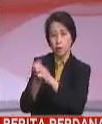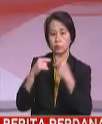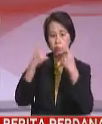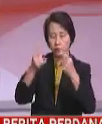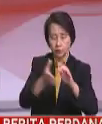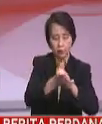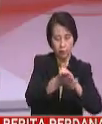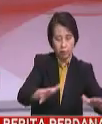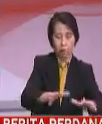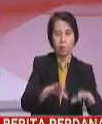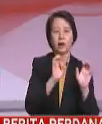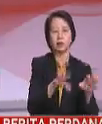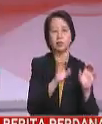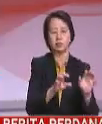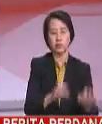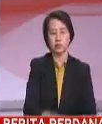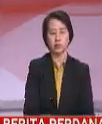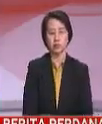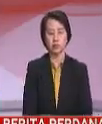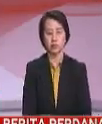berjaya menyelamatkan Gunner.